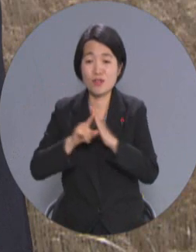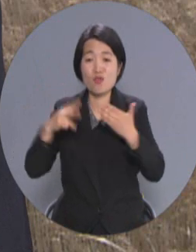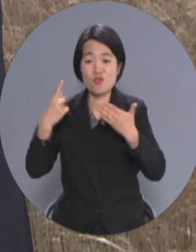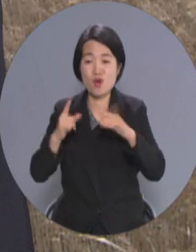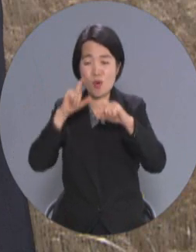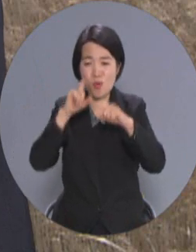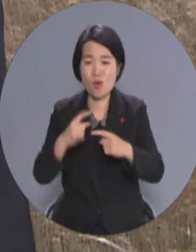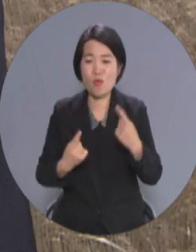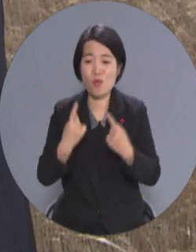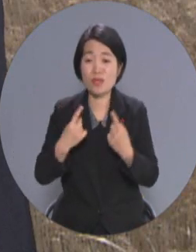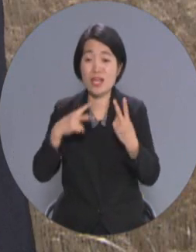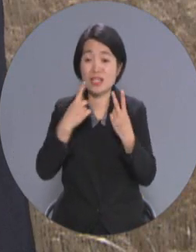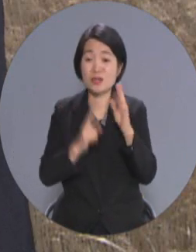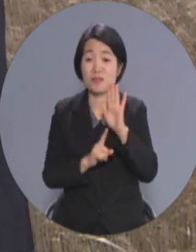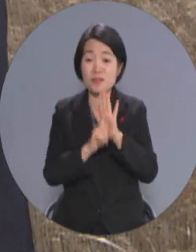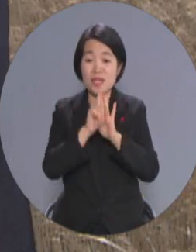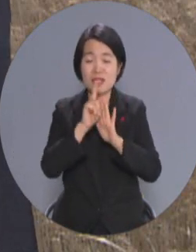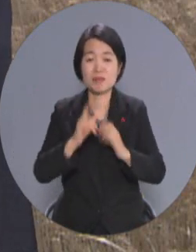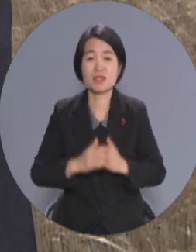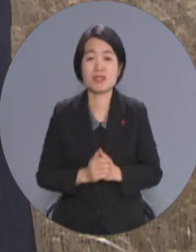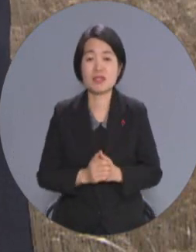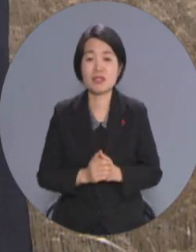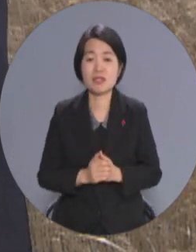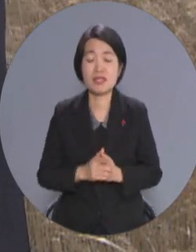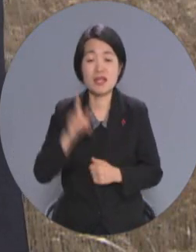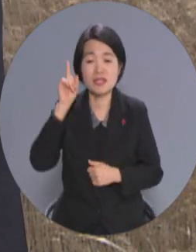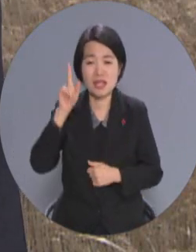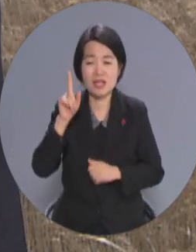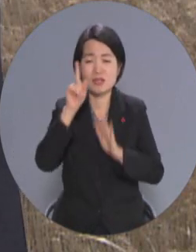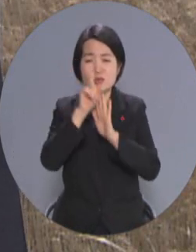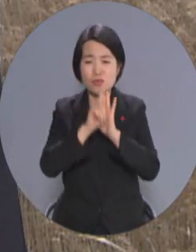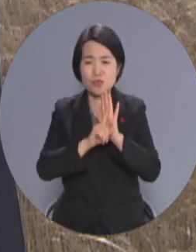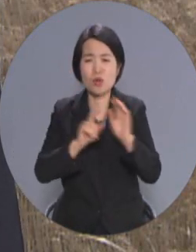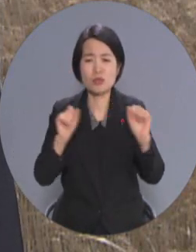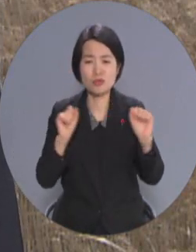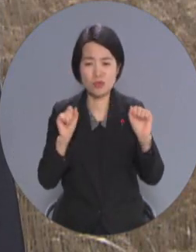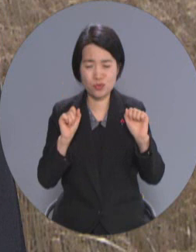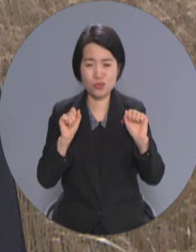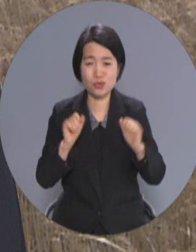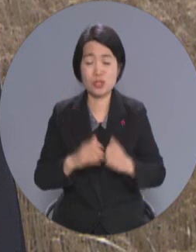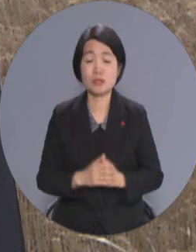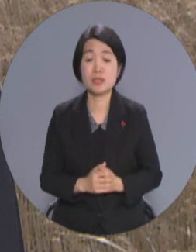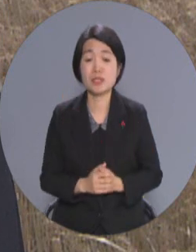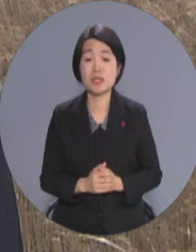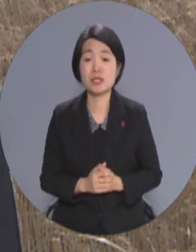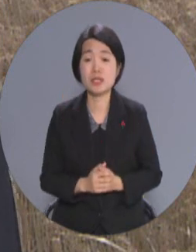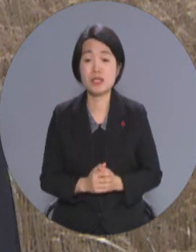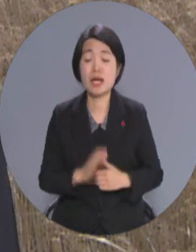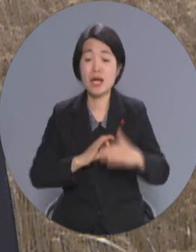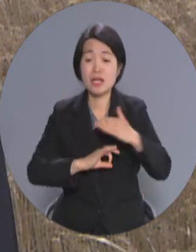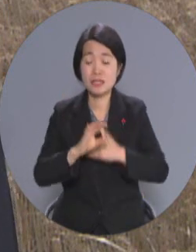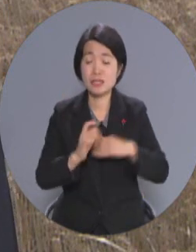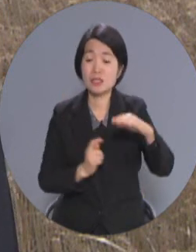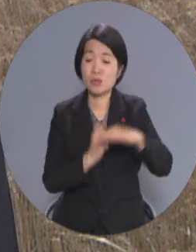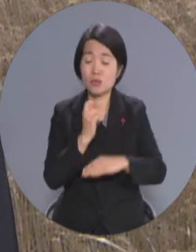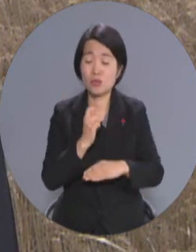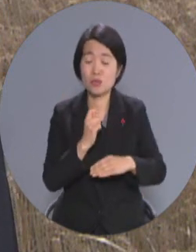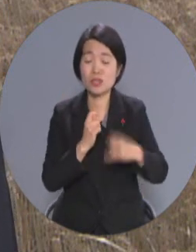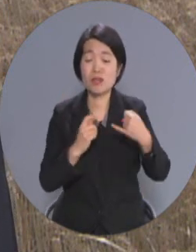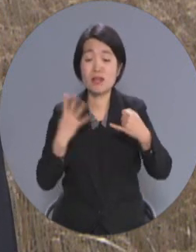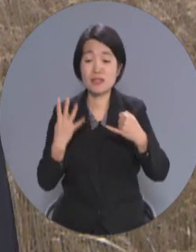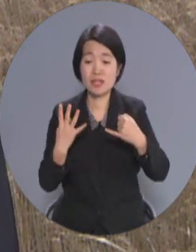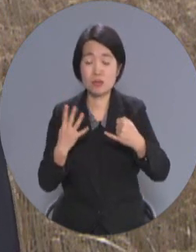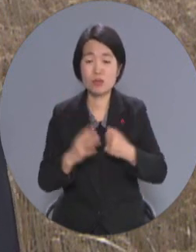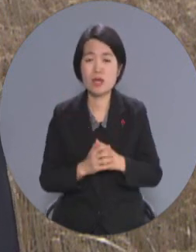기온을 2도 이상 웃돌았습니다 하지만 내일은 다시 반작 초 위에 대비하셔야 겠는데요 아침에 고흥이 영하 4도를